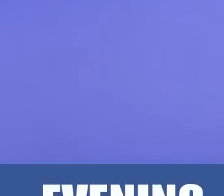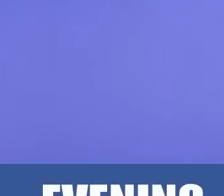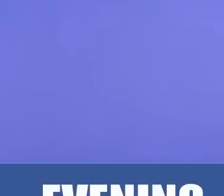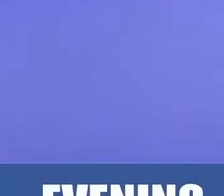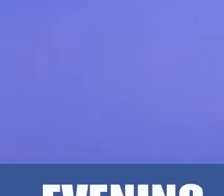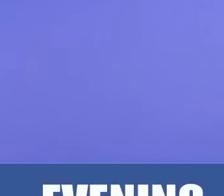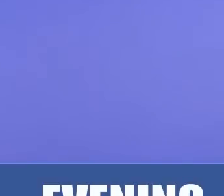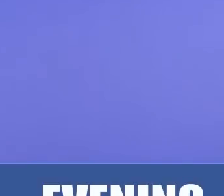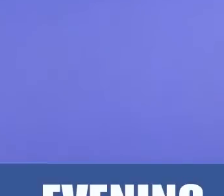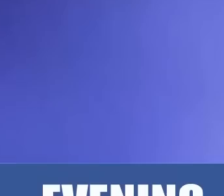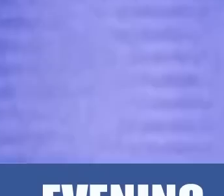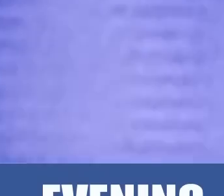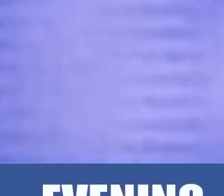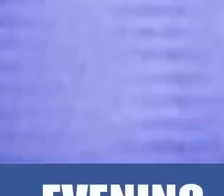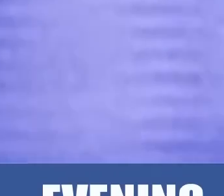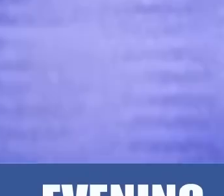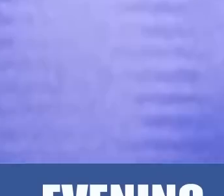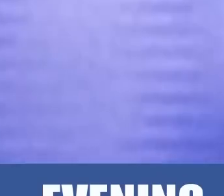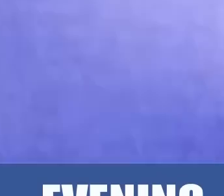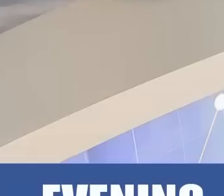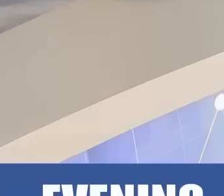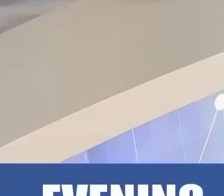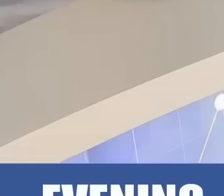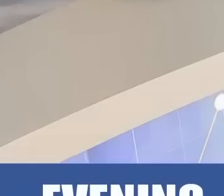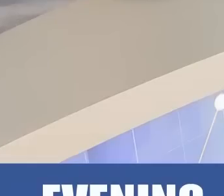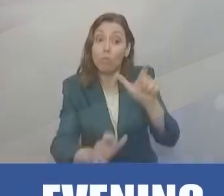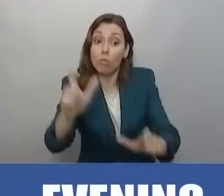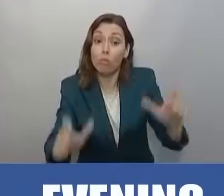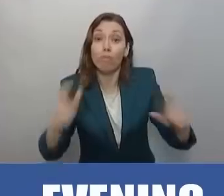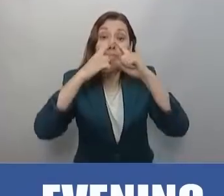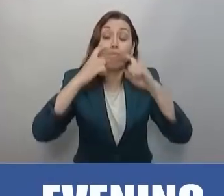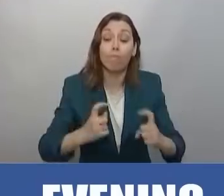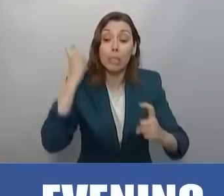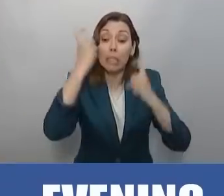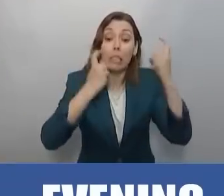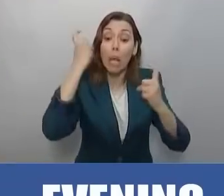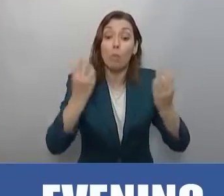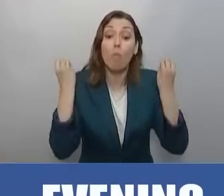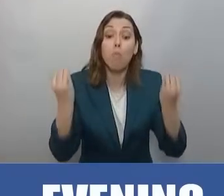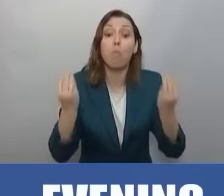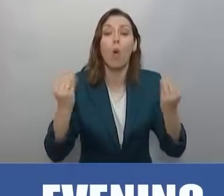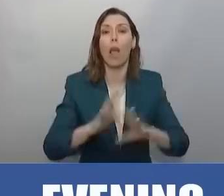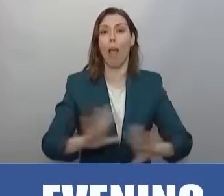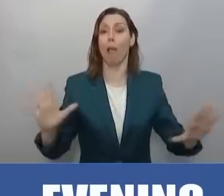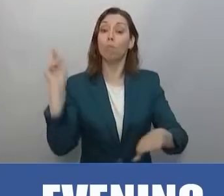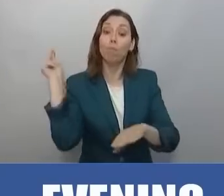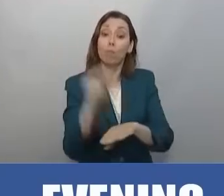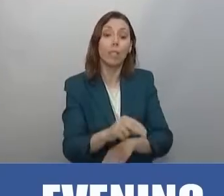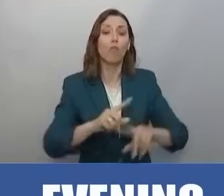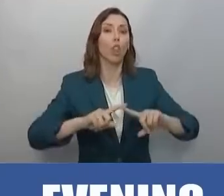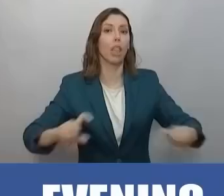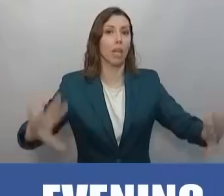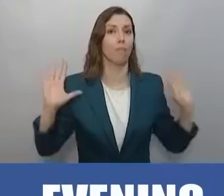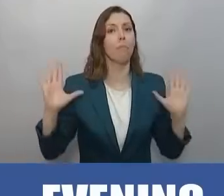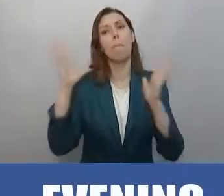τον Κυριάκο Μητσοτάκη στο ΕΓΑΛΕΟ, για να την ακούσουμε και αυτή. Μπορεί για παράδειγμα να ψηφίσουν